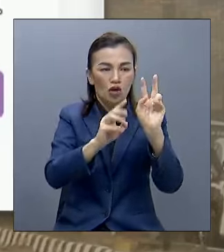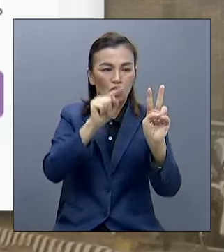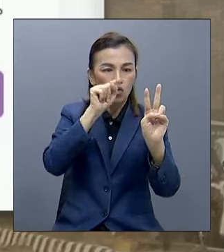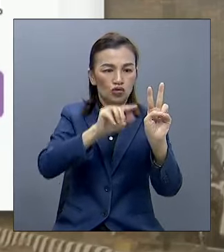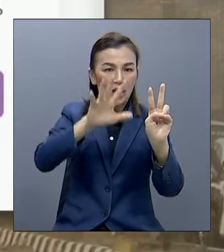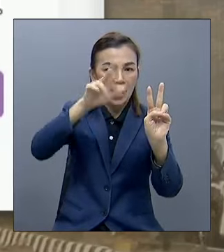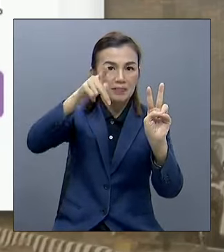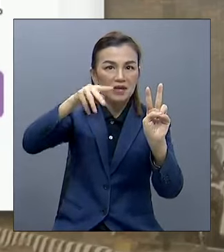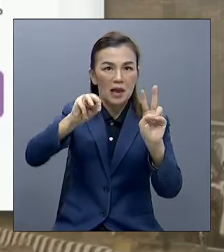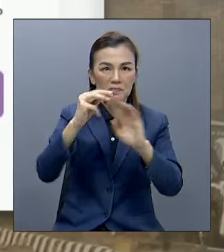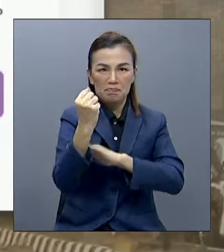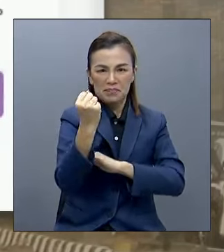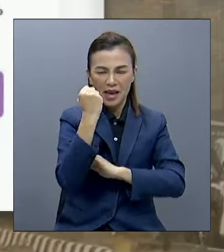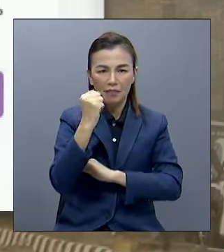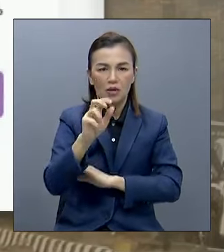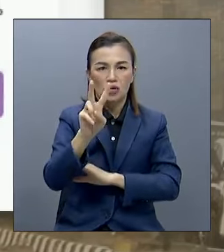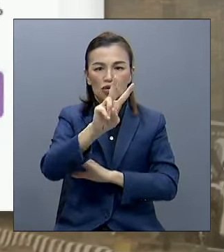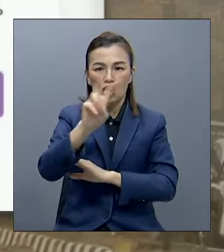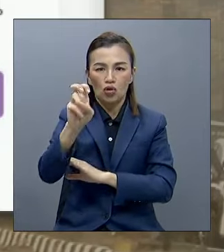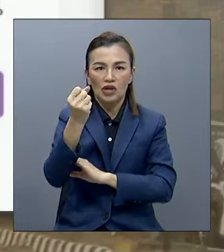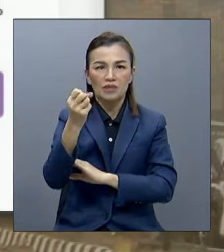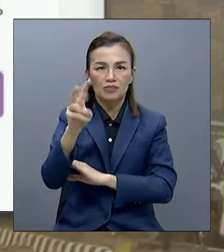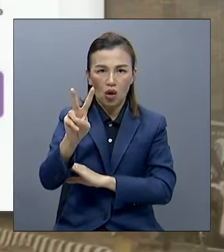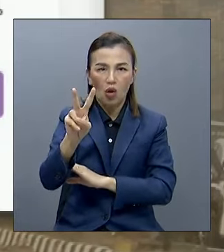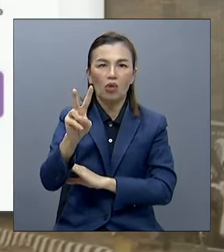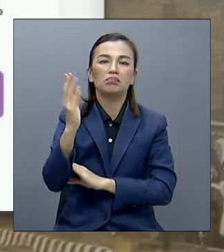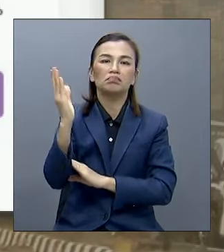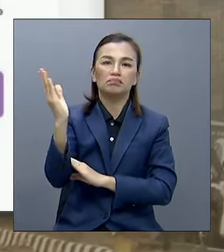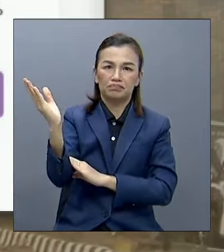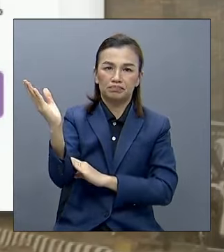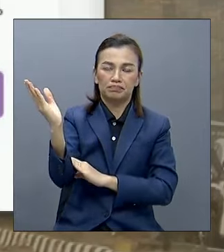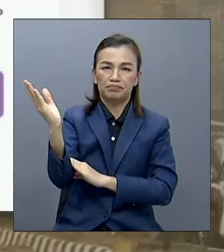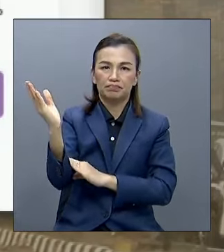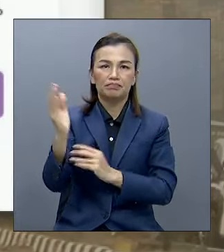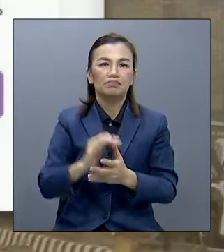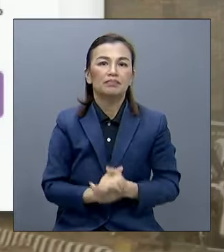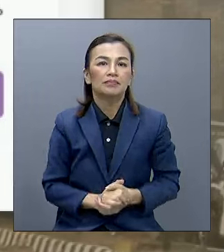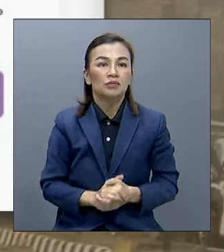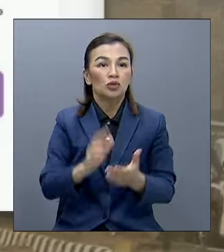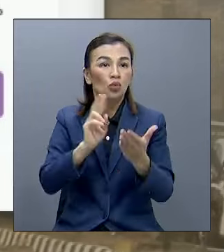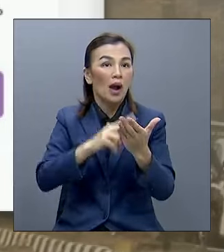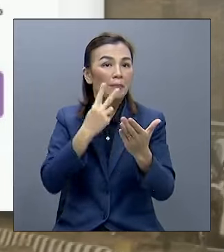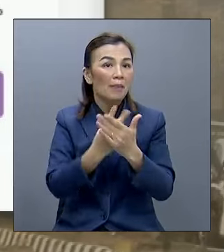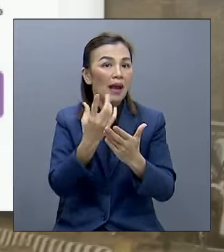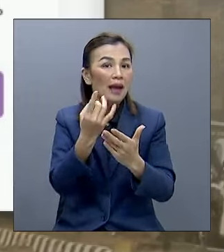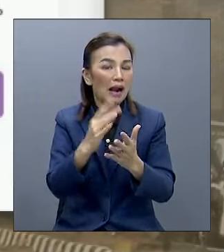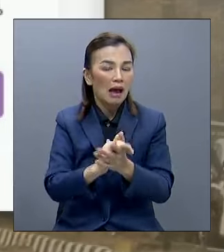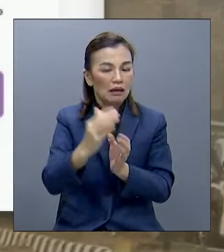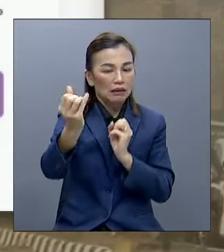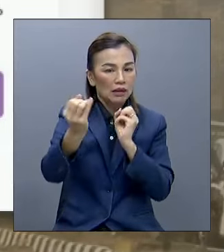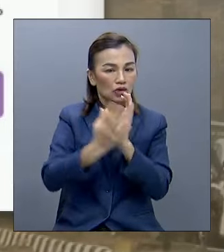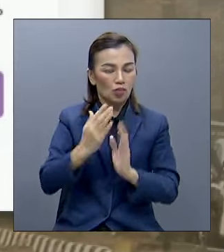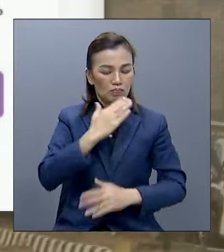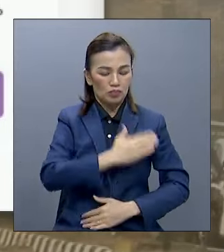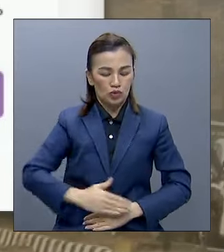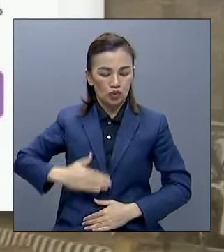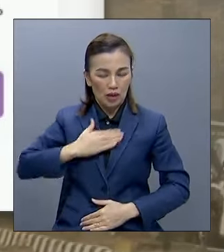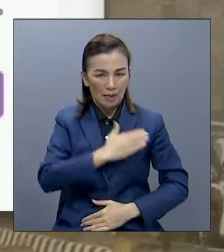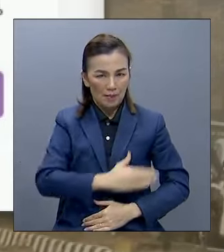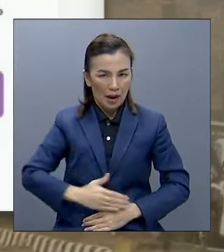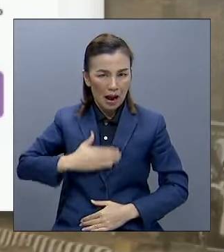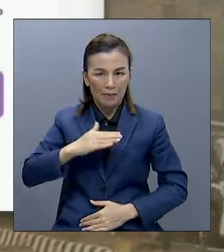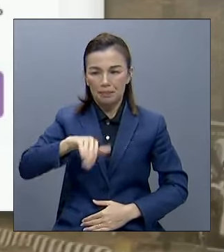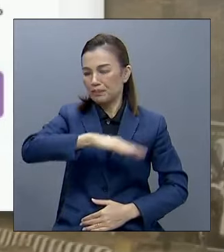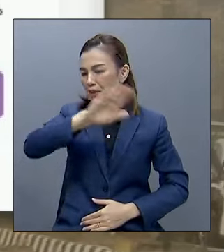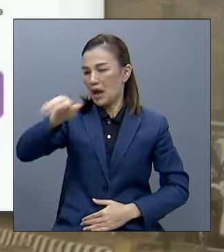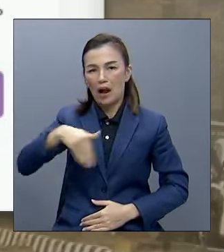ความเข้มข้นถึง212ไมโครกรัมต่อลูกบาศก์เมตรนั่นหมายความว่ามีผลกระทบต่อสุขภาพทุกคนอย่